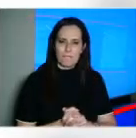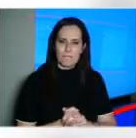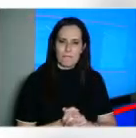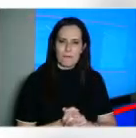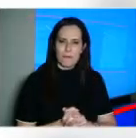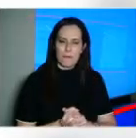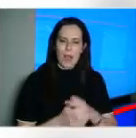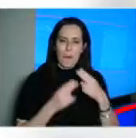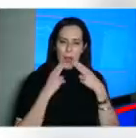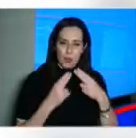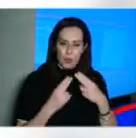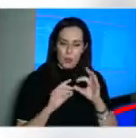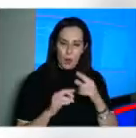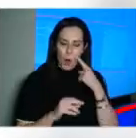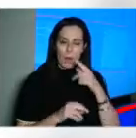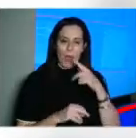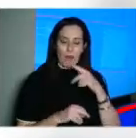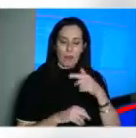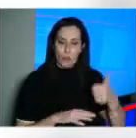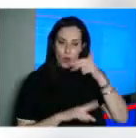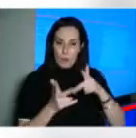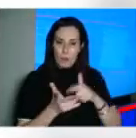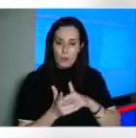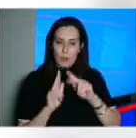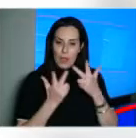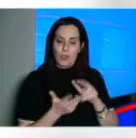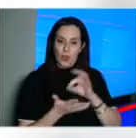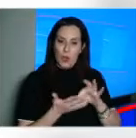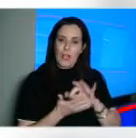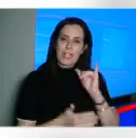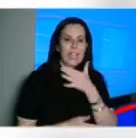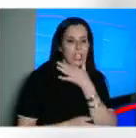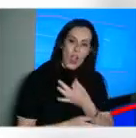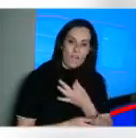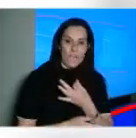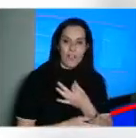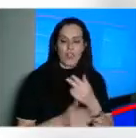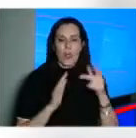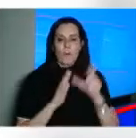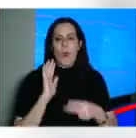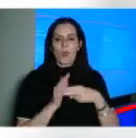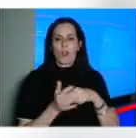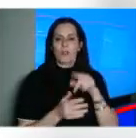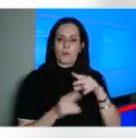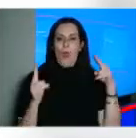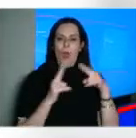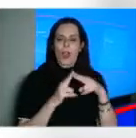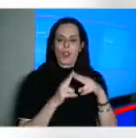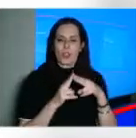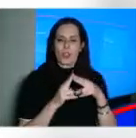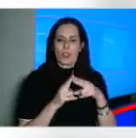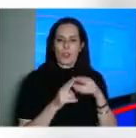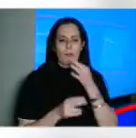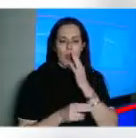אז בתגובה שם בעצם רואים את תמר זנדברג, מישהו מהצוות שלה, כותב, איזה יופי שפוליטיקאית הולכת ונפגשת עם